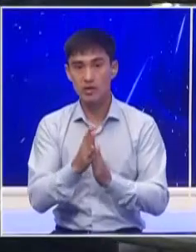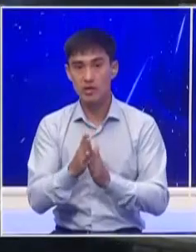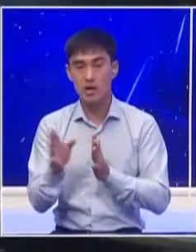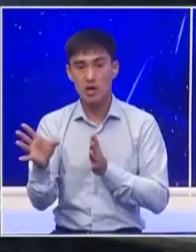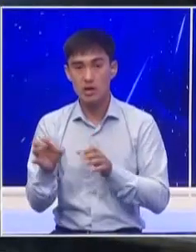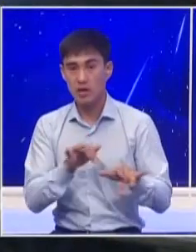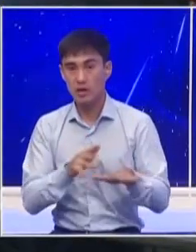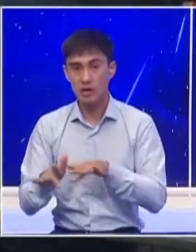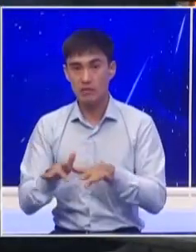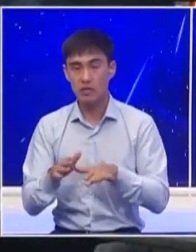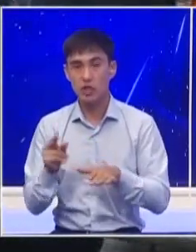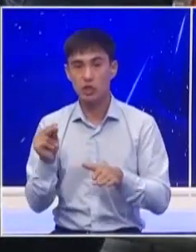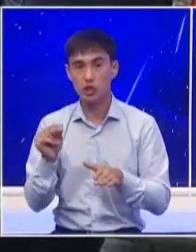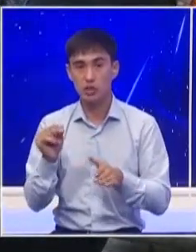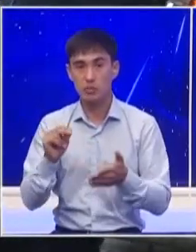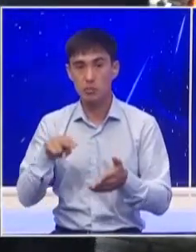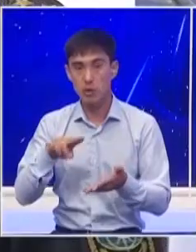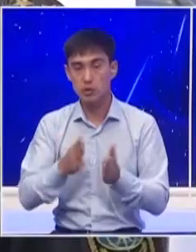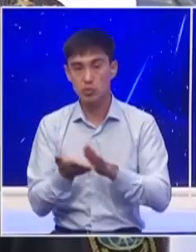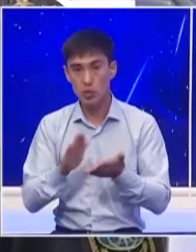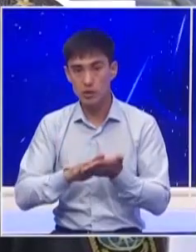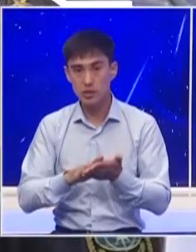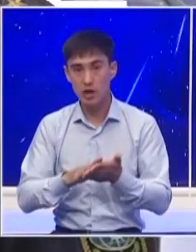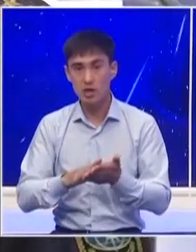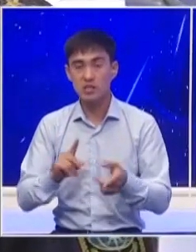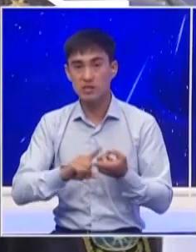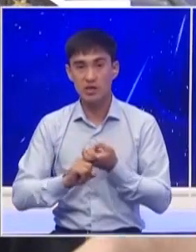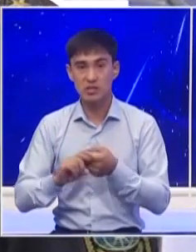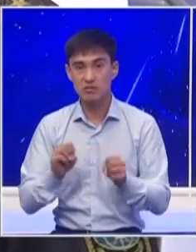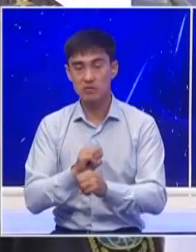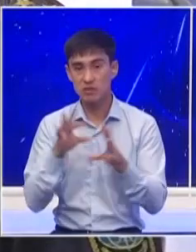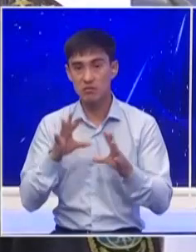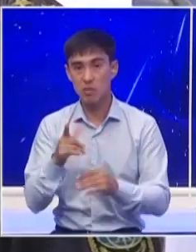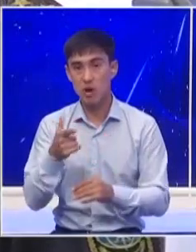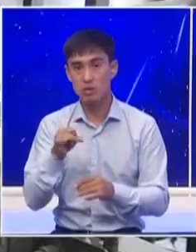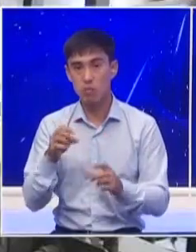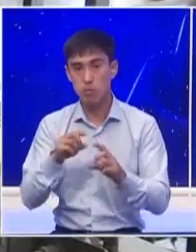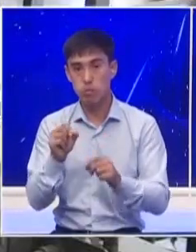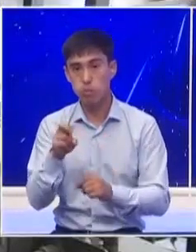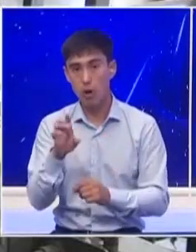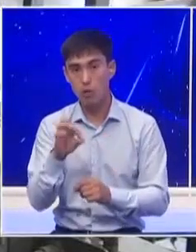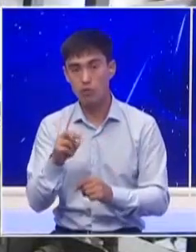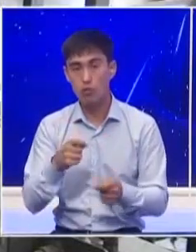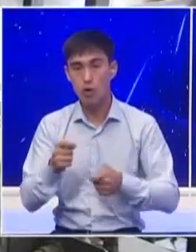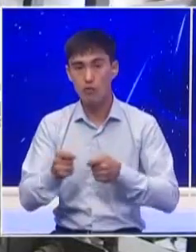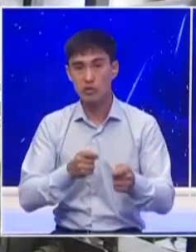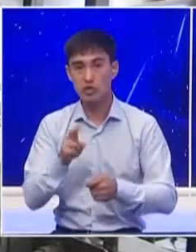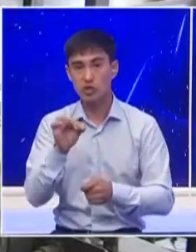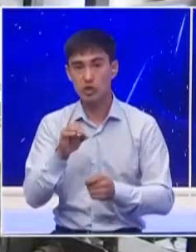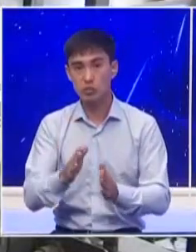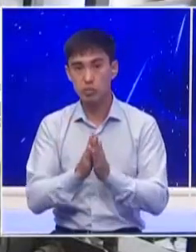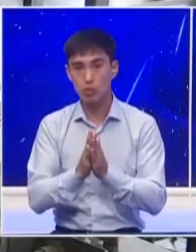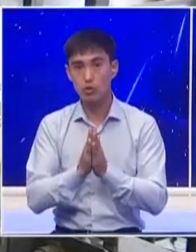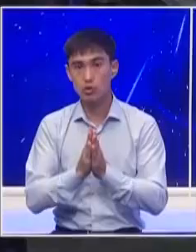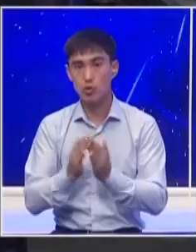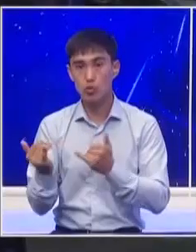ситуаций. Во избежание несчастных случаев, связанных с взрывами газовых баллонов, руководство ДЧС области призывает граждан пользоваться